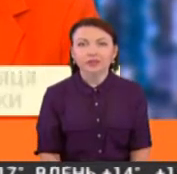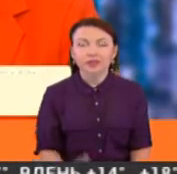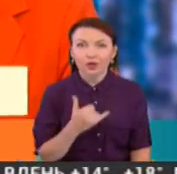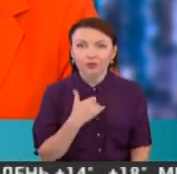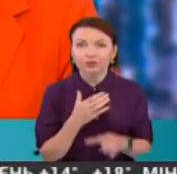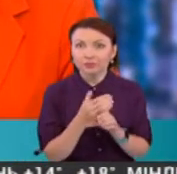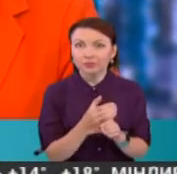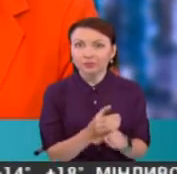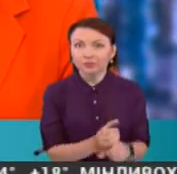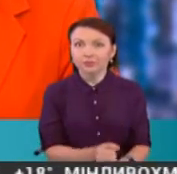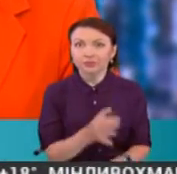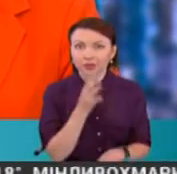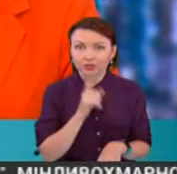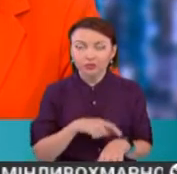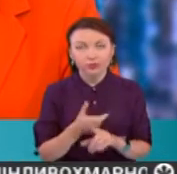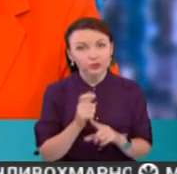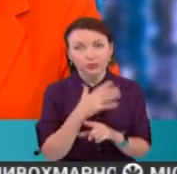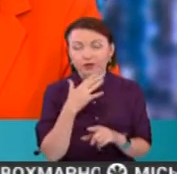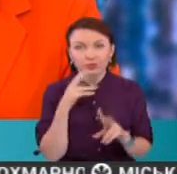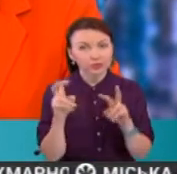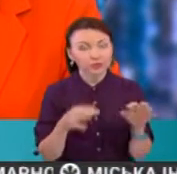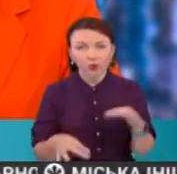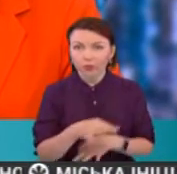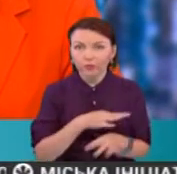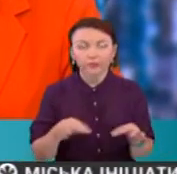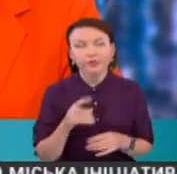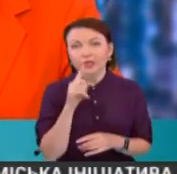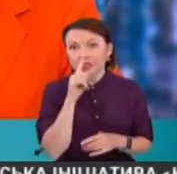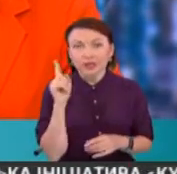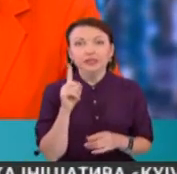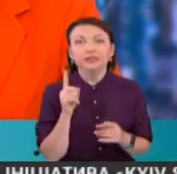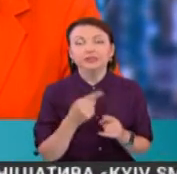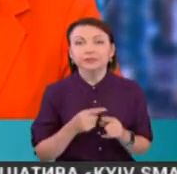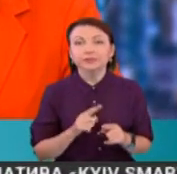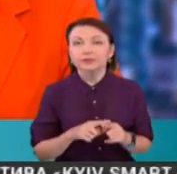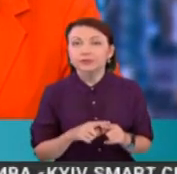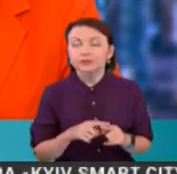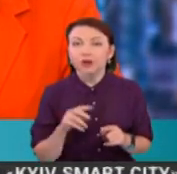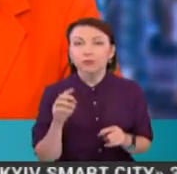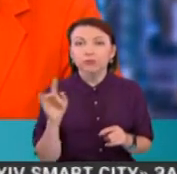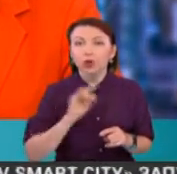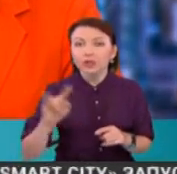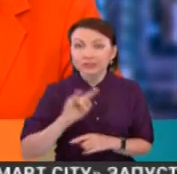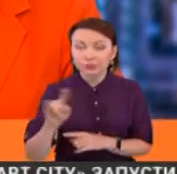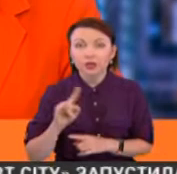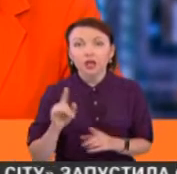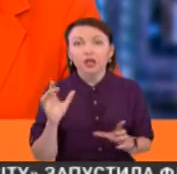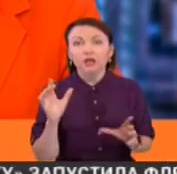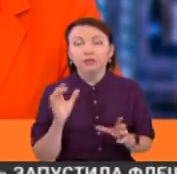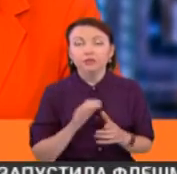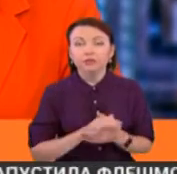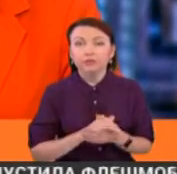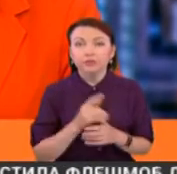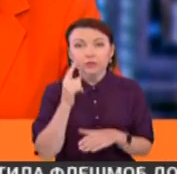менше і менше часу. Давайте, дуже багато давайте. Тем для обговорення. Днями на Бориспільщині викрили незаконний